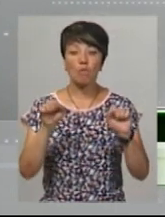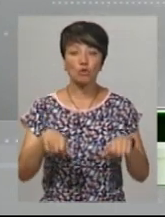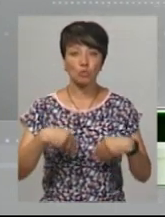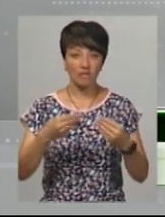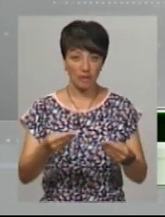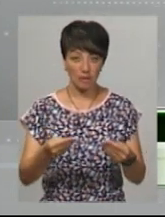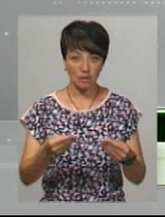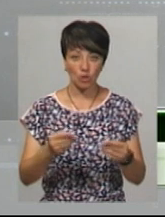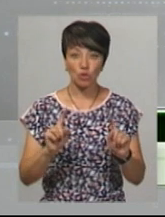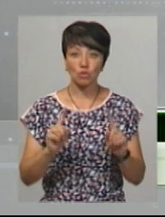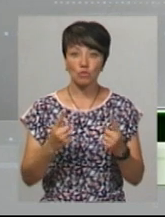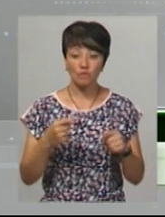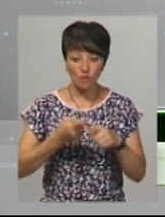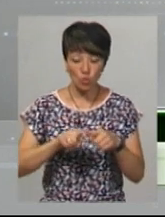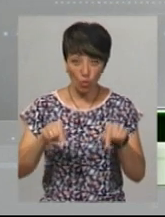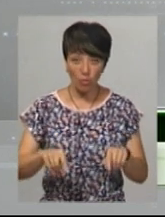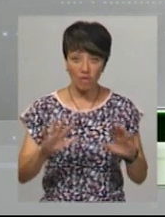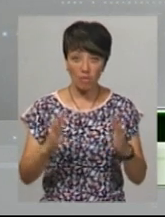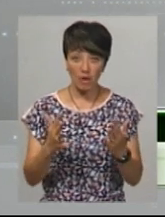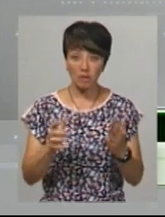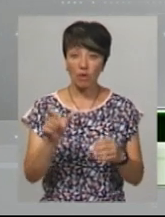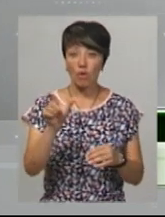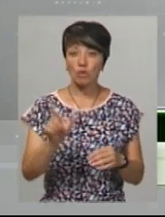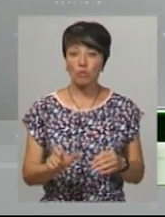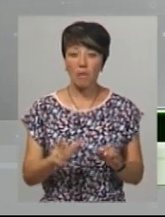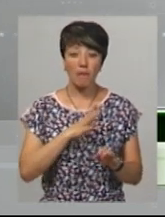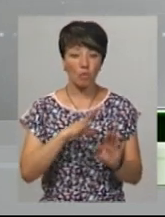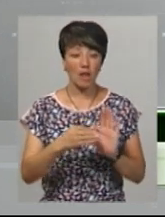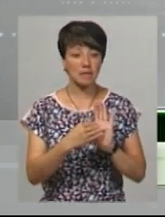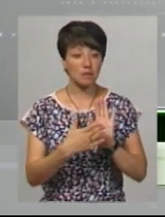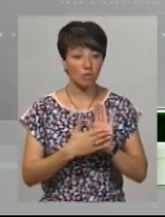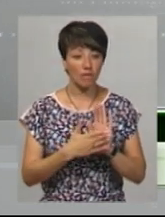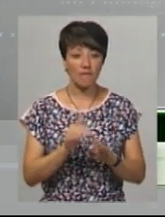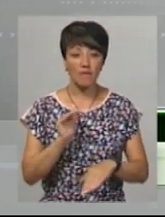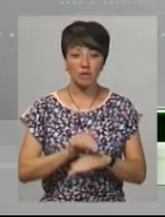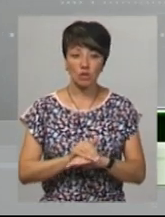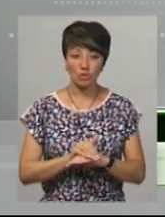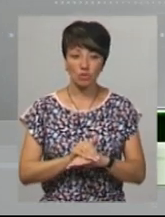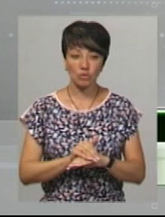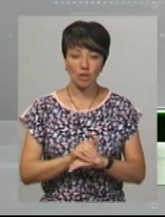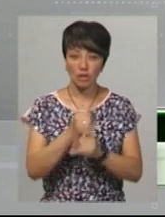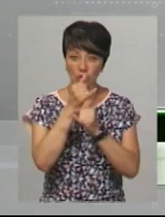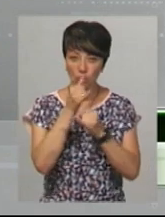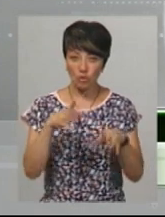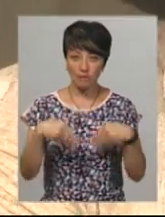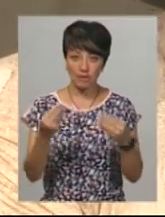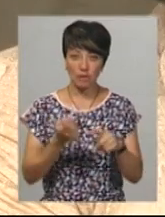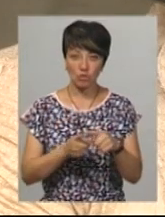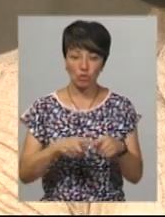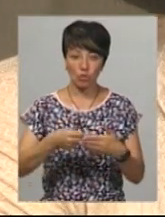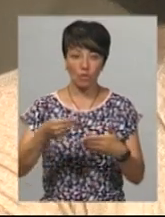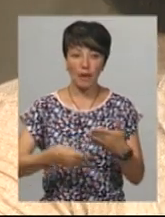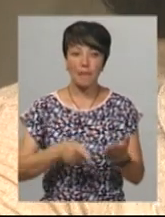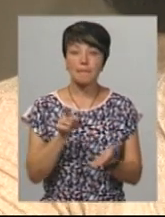видана. В цьому випадку, оскільки особа не була зареєстрована, вона фактично, ну, рада не може видати цю довідку.